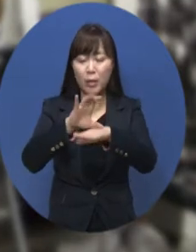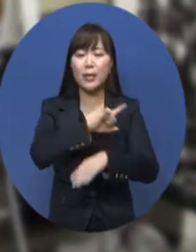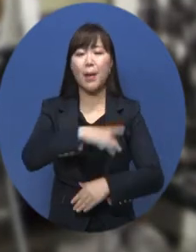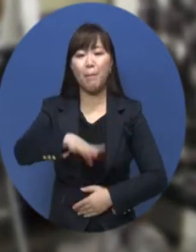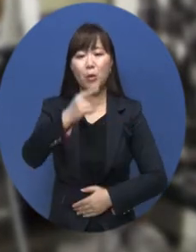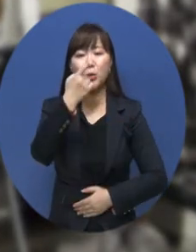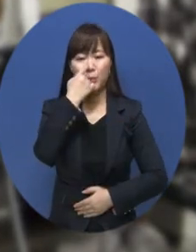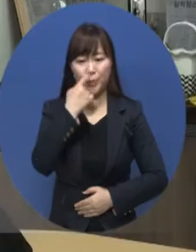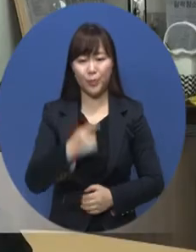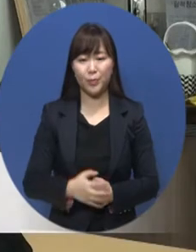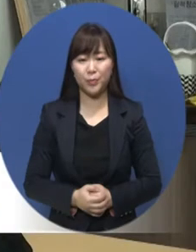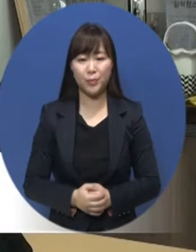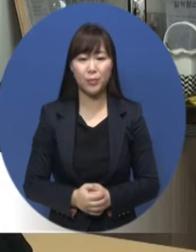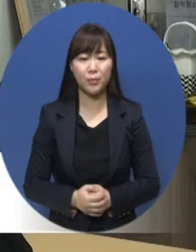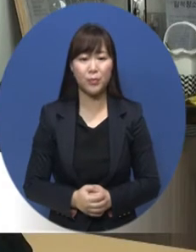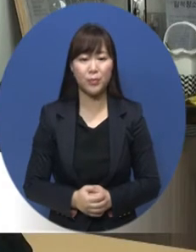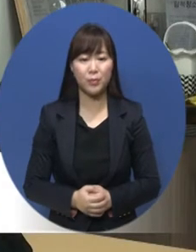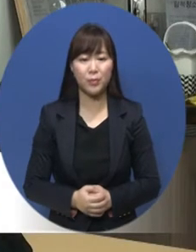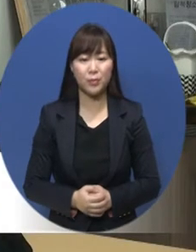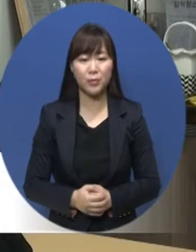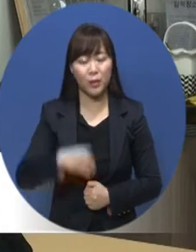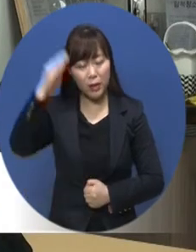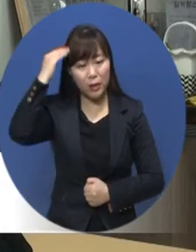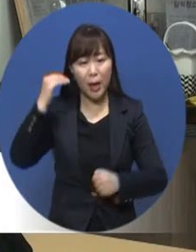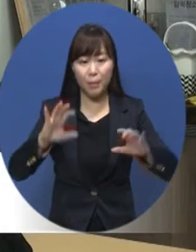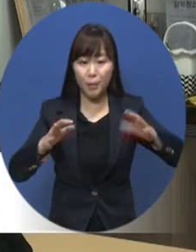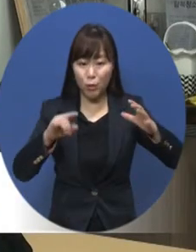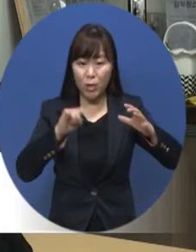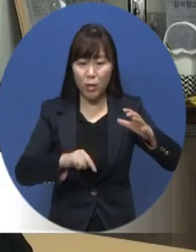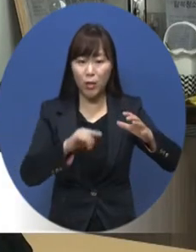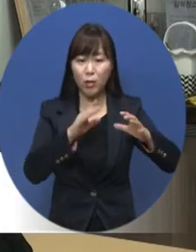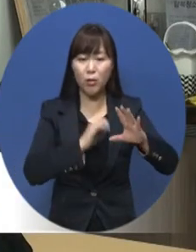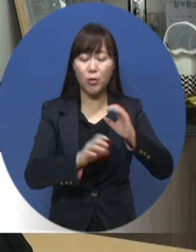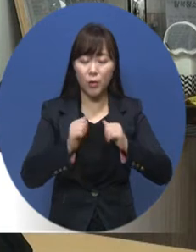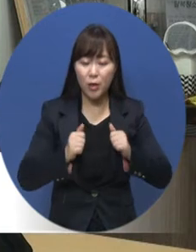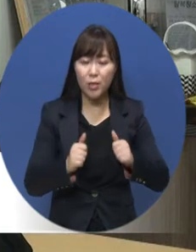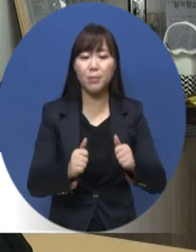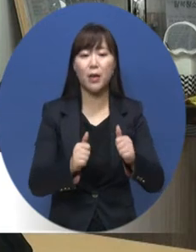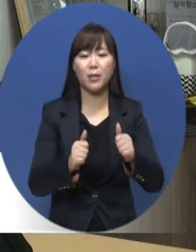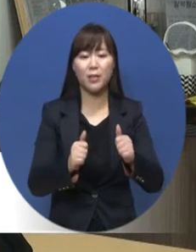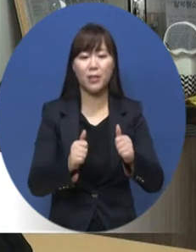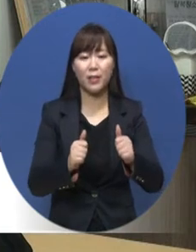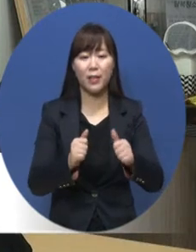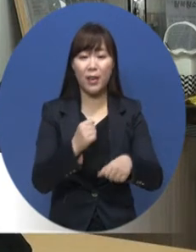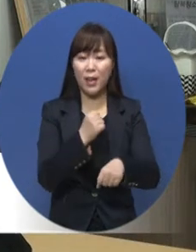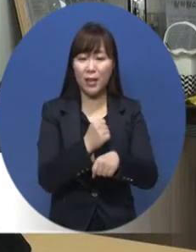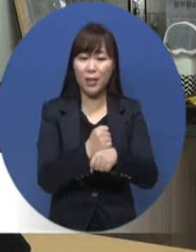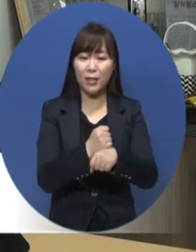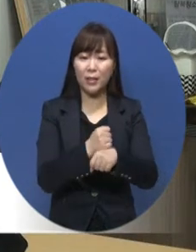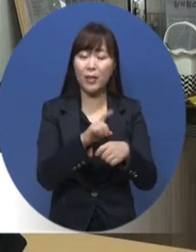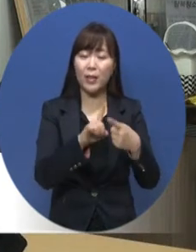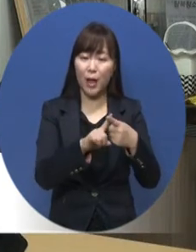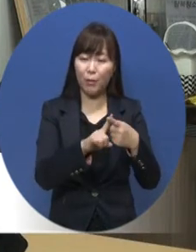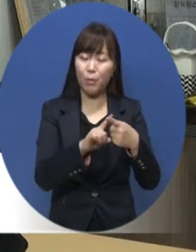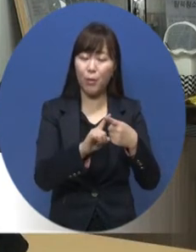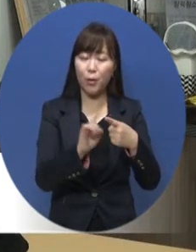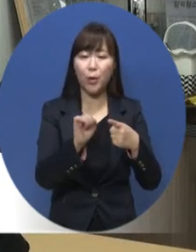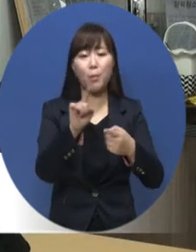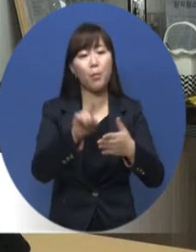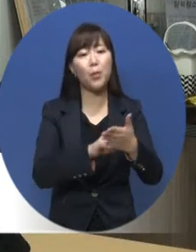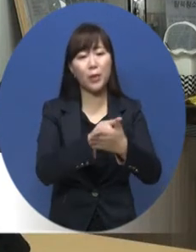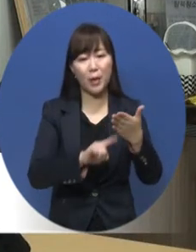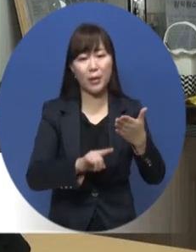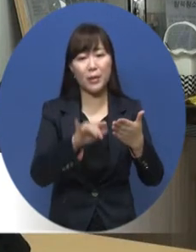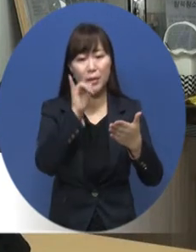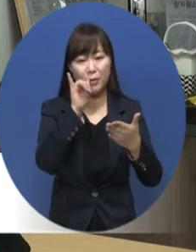먼저 배웁니다. 한국에서는 자기가 열심히 하고 최선을 다하며 그에 대한 이런 좀